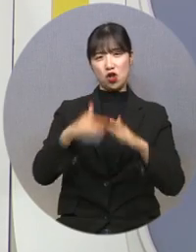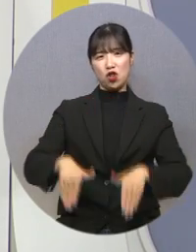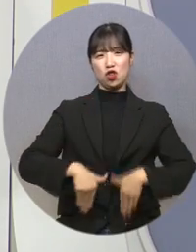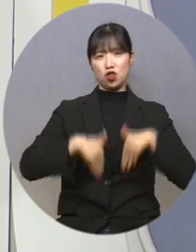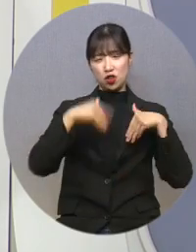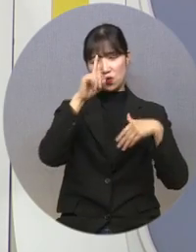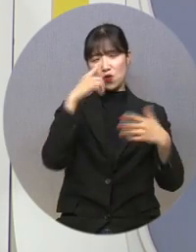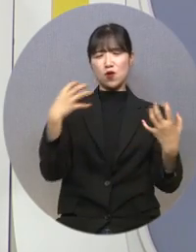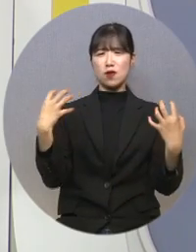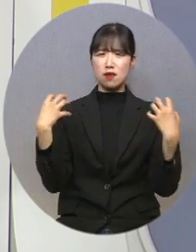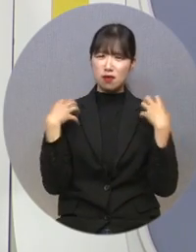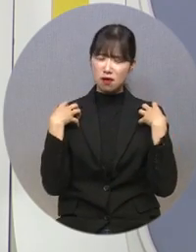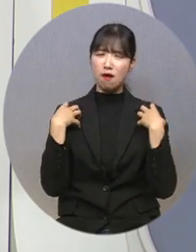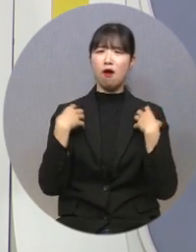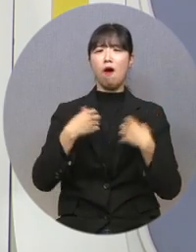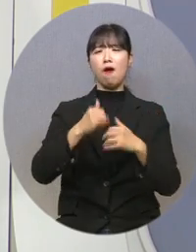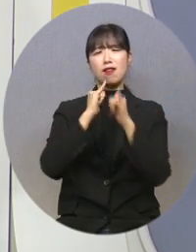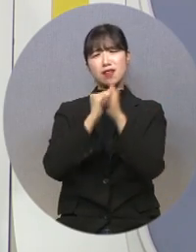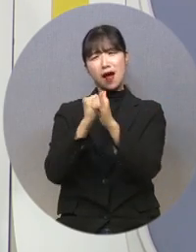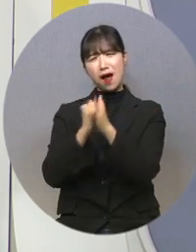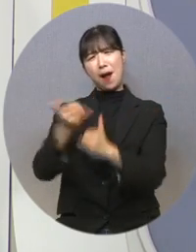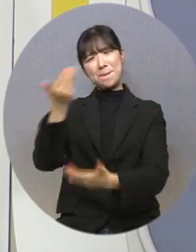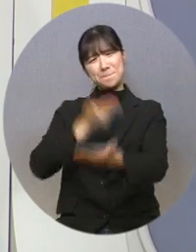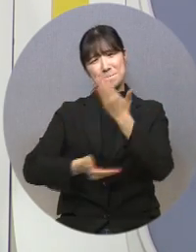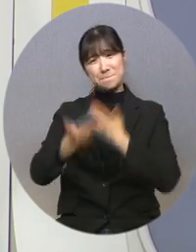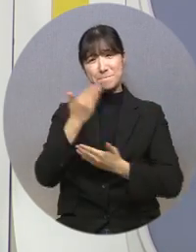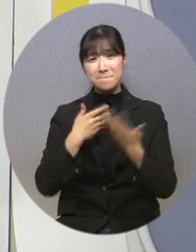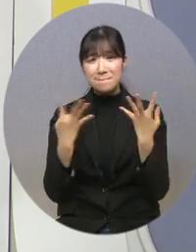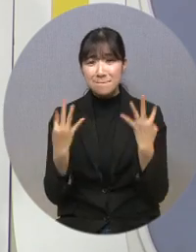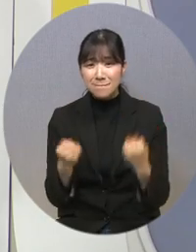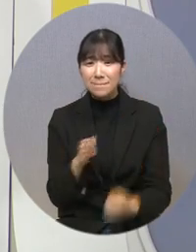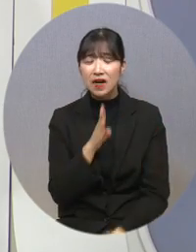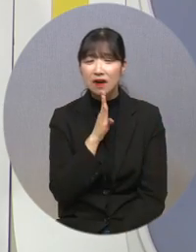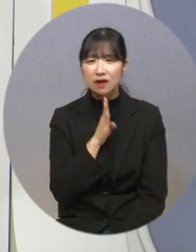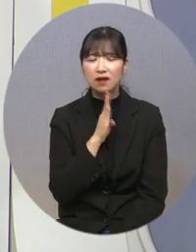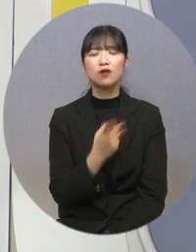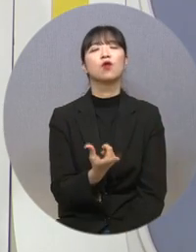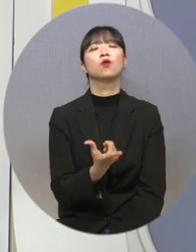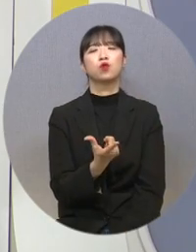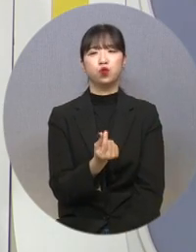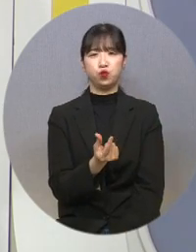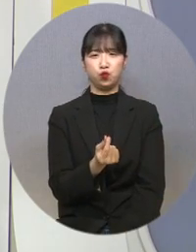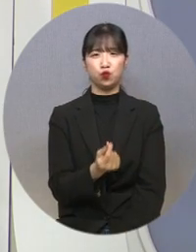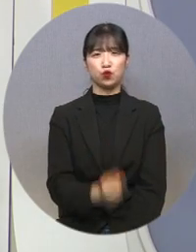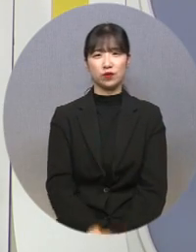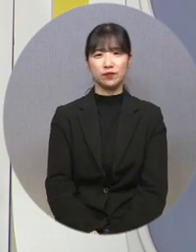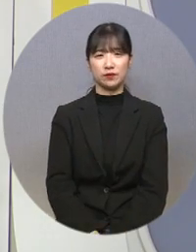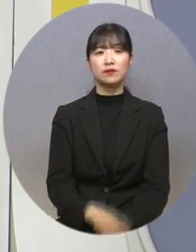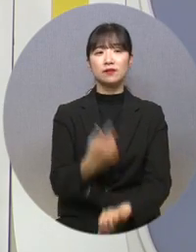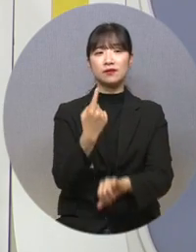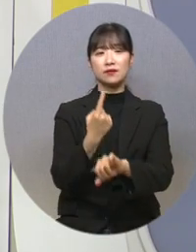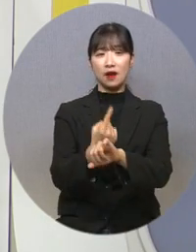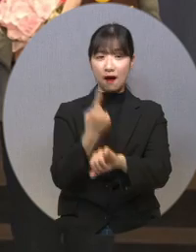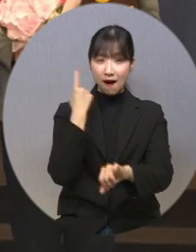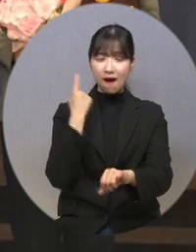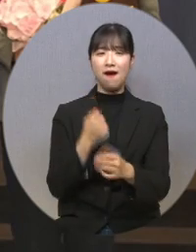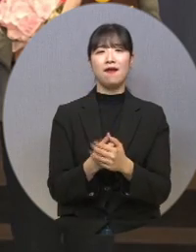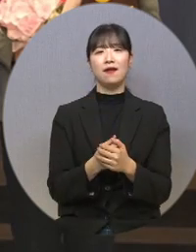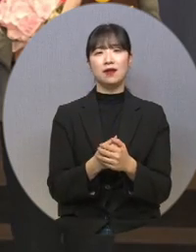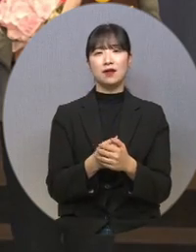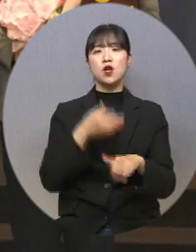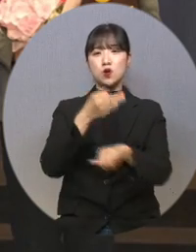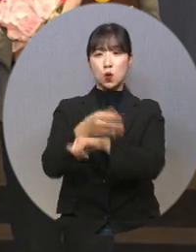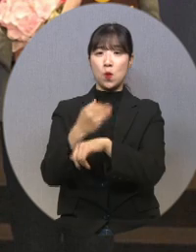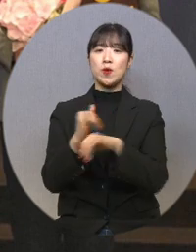정말 상이란 상은 다 쏟아졌다는 소문이 있던데. 아, 네, 맞아요. 작년 같은 경우는 네.